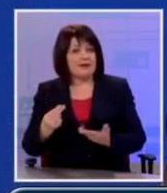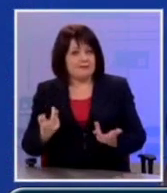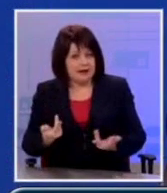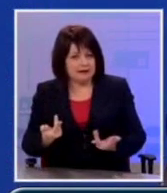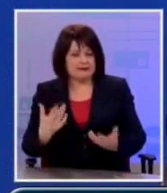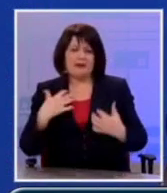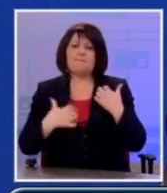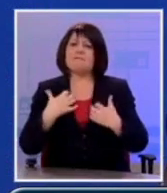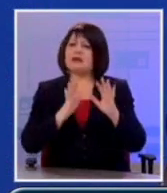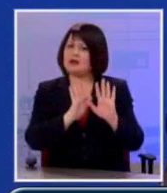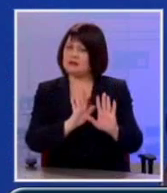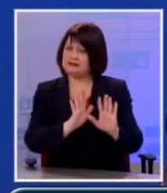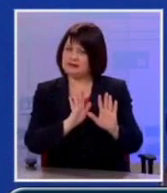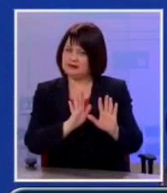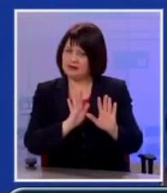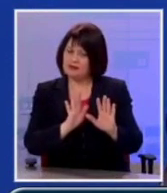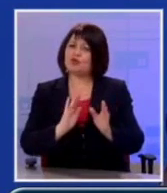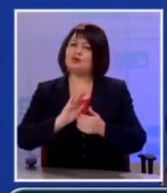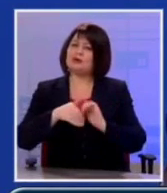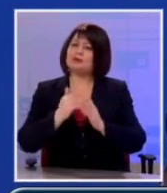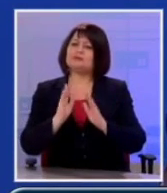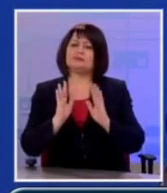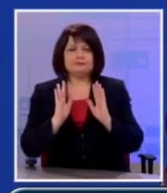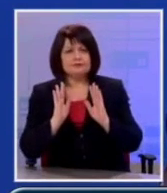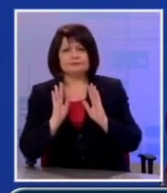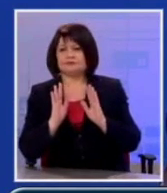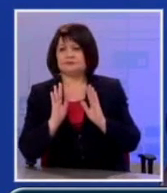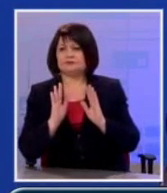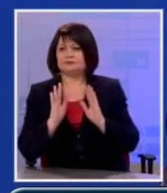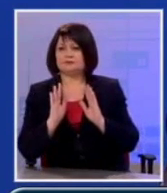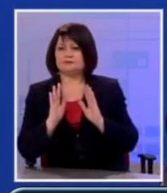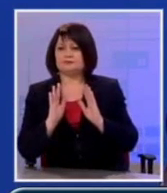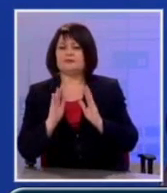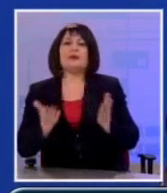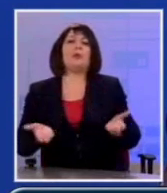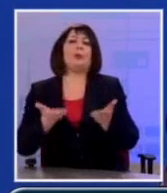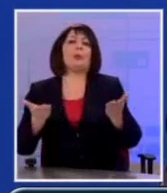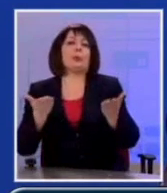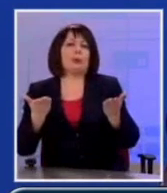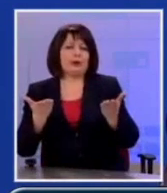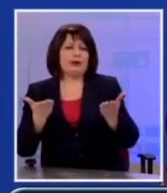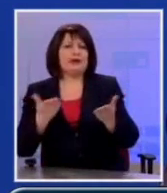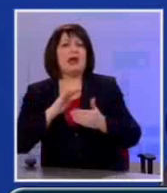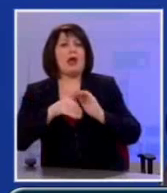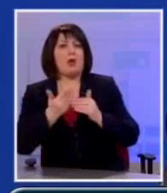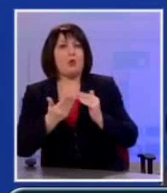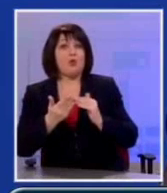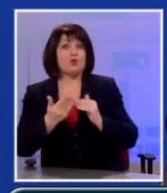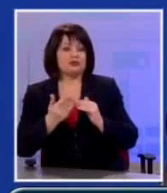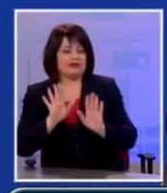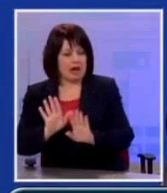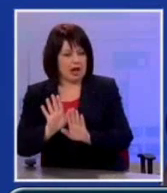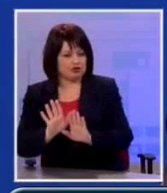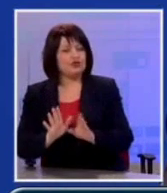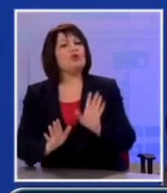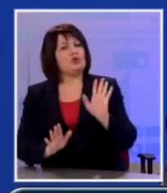μην ανησυχείτε ότι θα αρχίσει να ασχολείται με τα ανούσια και να αφήσει τα ουσιαστικά, γιατί έτσι εξέλαβα